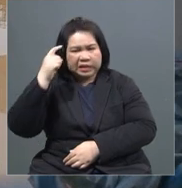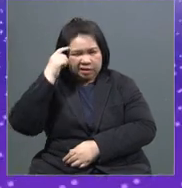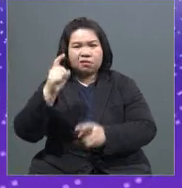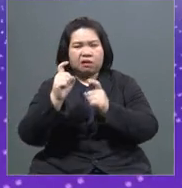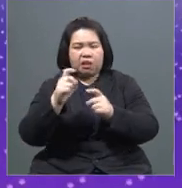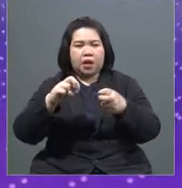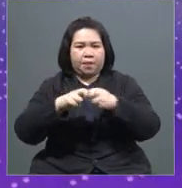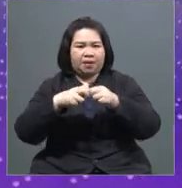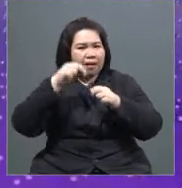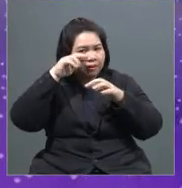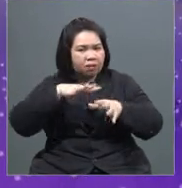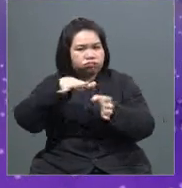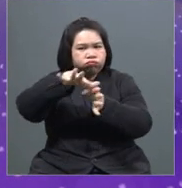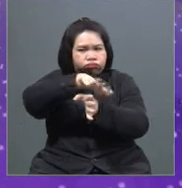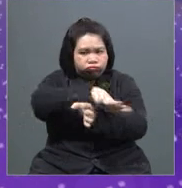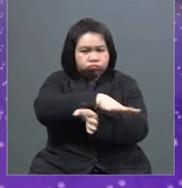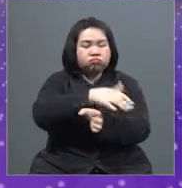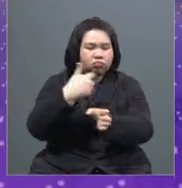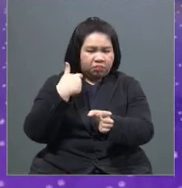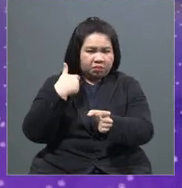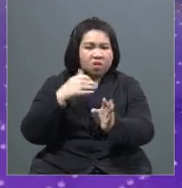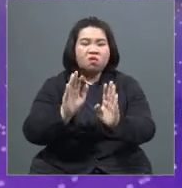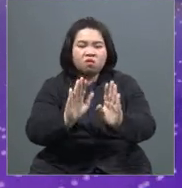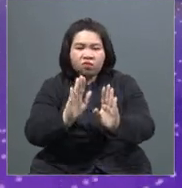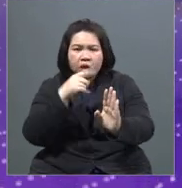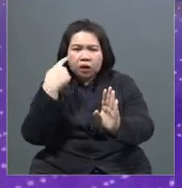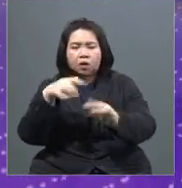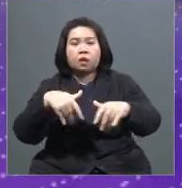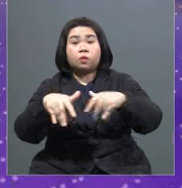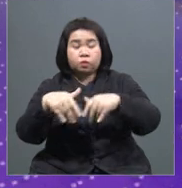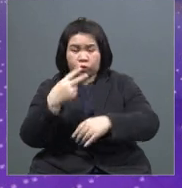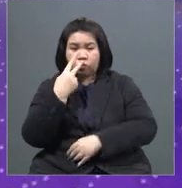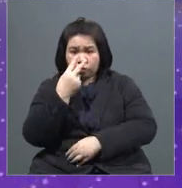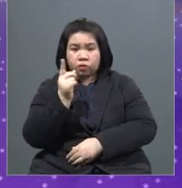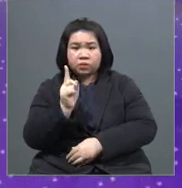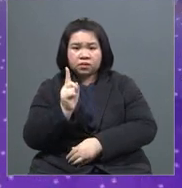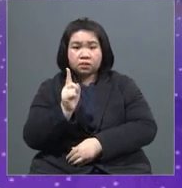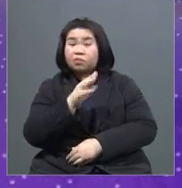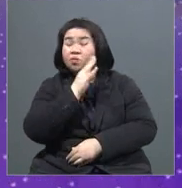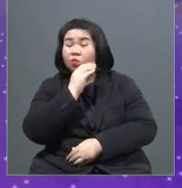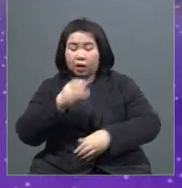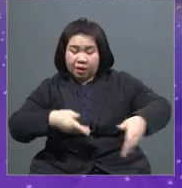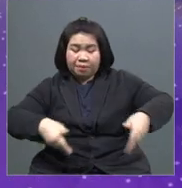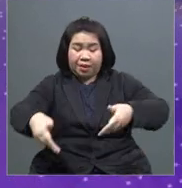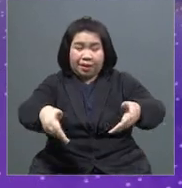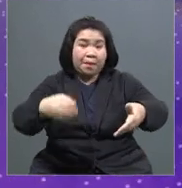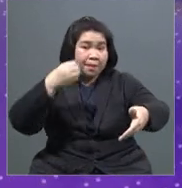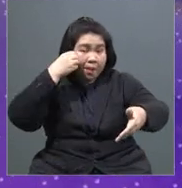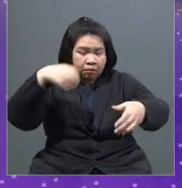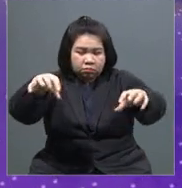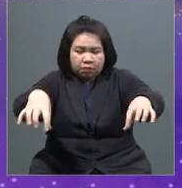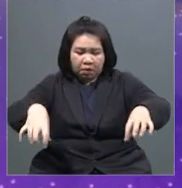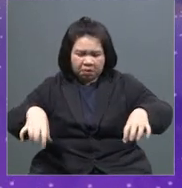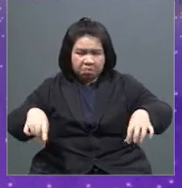ต่อการเกิดน้ำท่วมฉับพลันก็ได้แจ้งเตือนให้พี่น้องประชาชนนะครับที่นะฮะพักอาศัยอยู่นะครับก็อยู่ในจุดที่มีความปลอด